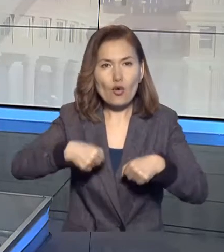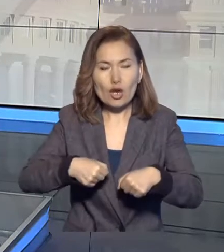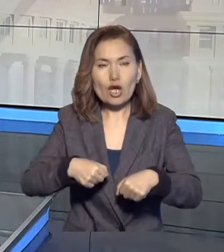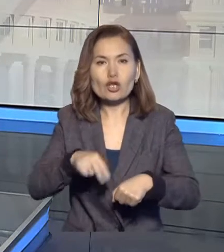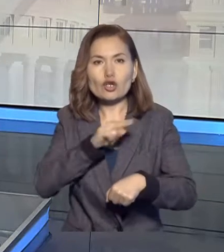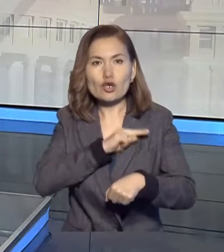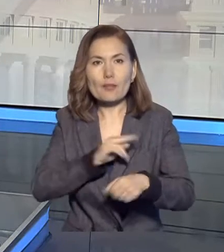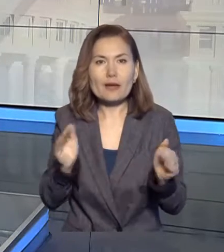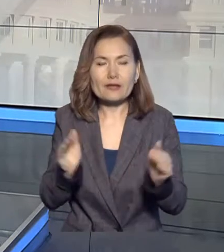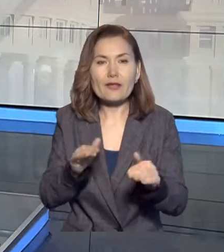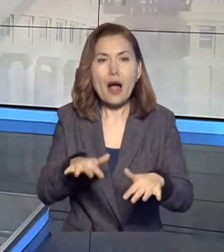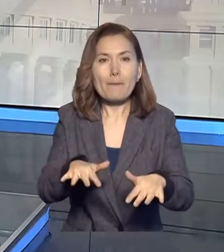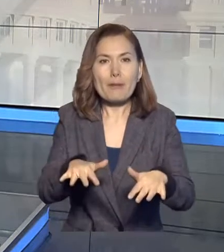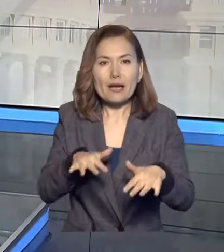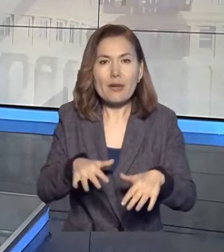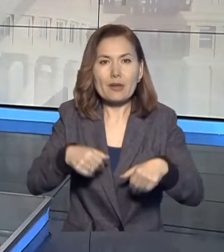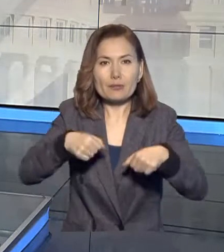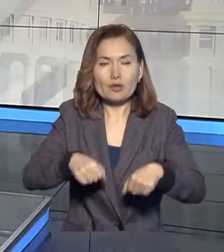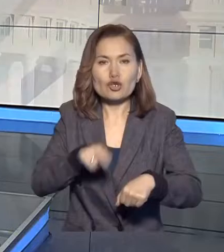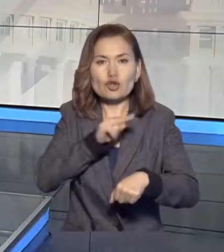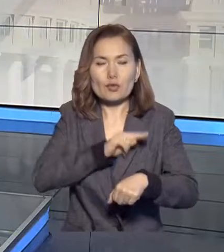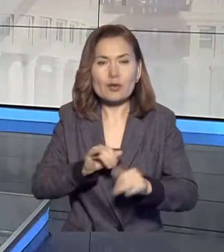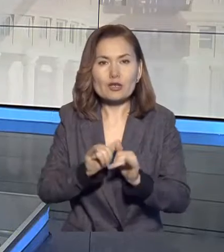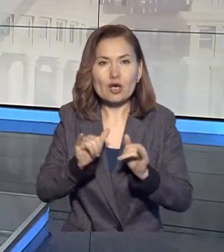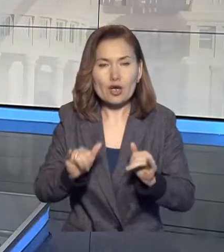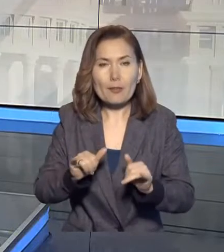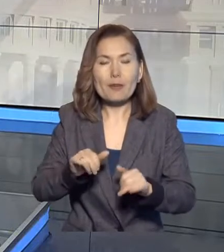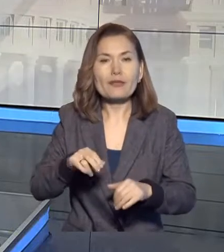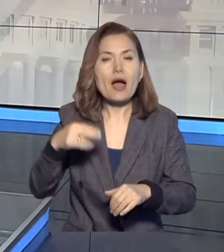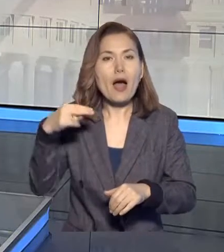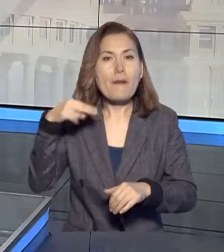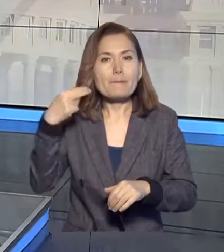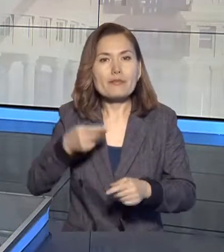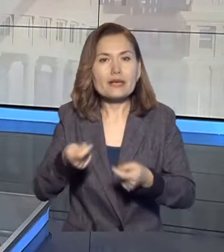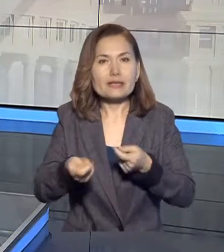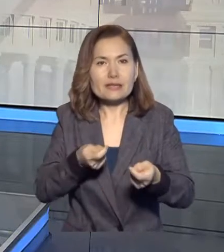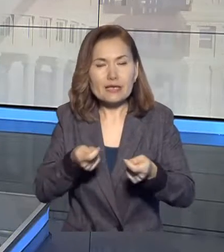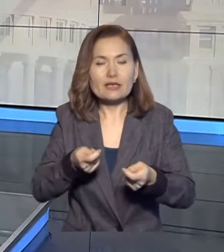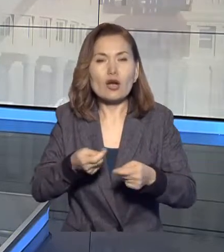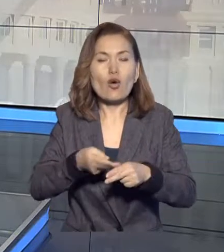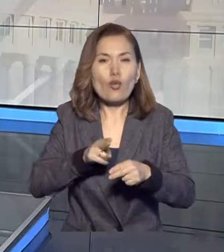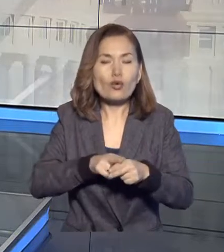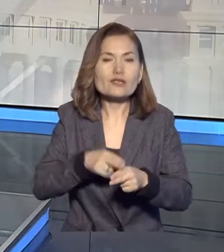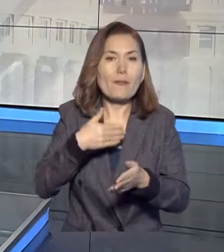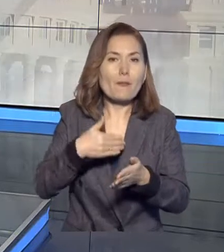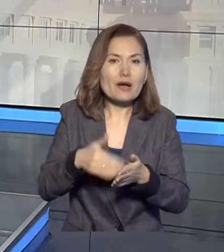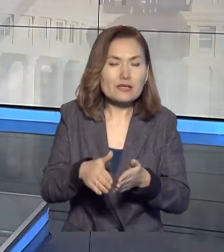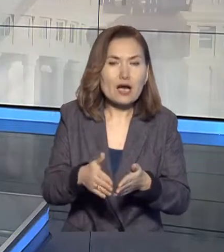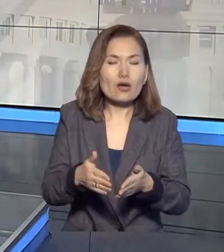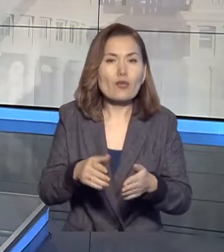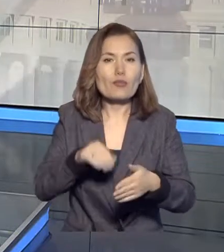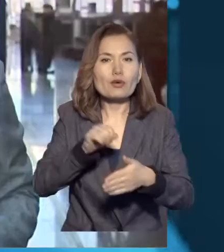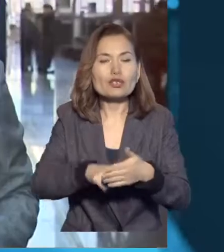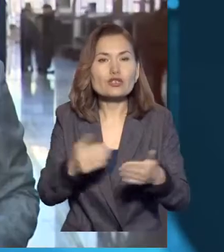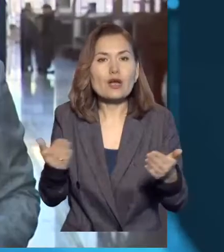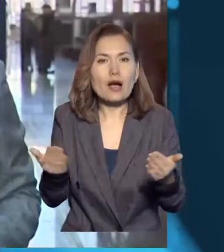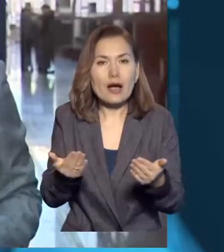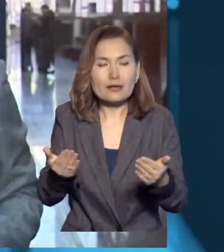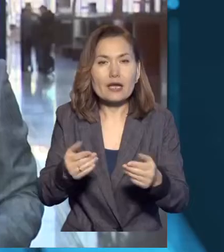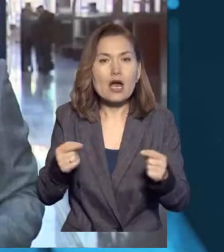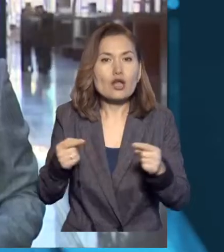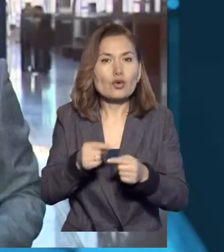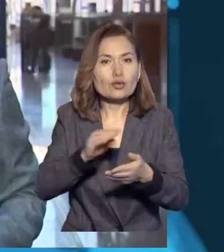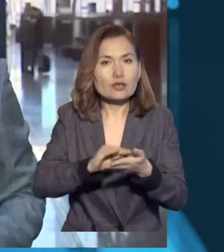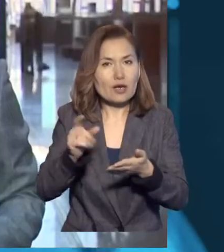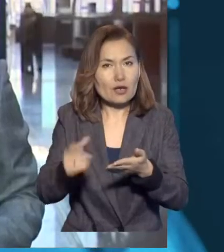қысқартып, парламенттің рөлін арттыру. Суперпрезиденттік басқарудан бас тартуға не себеп? Саяси жүйені не күтіп тұр? Тікелей